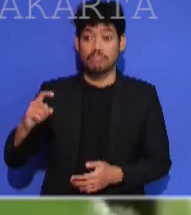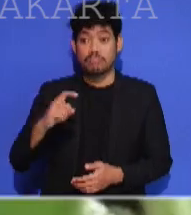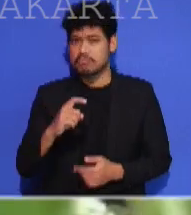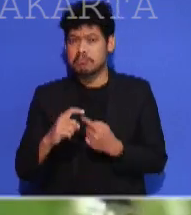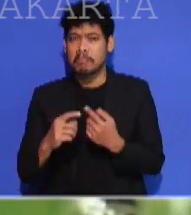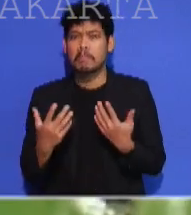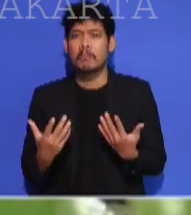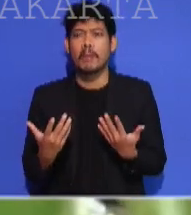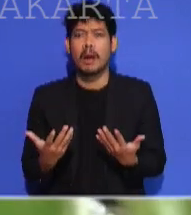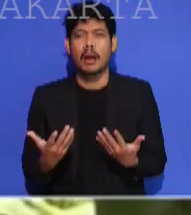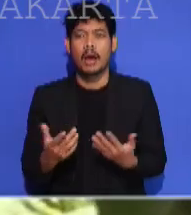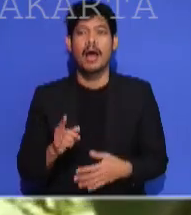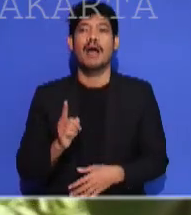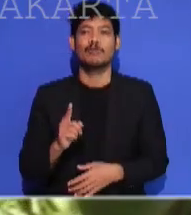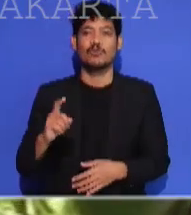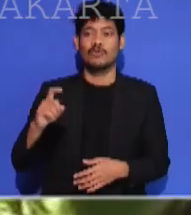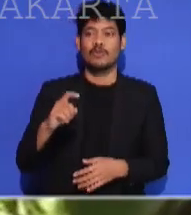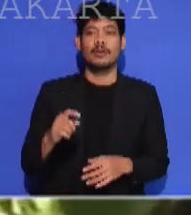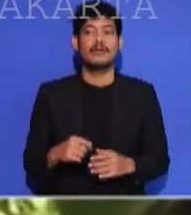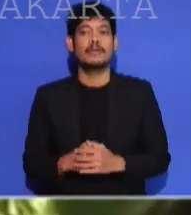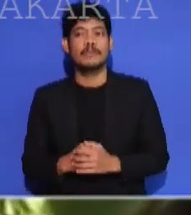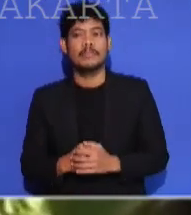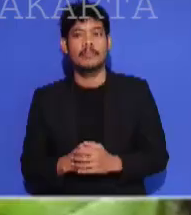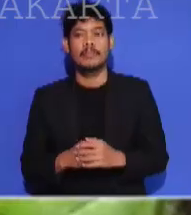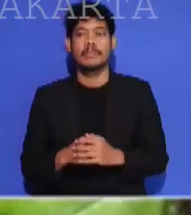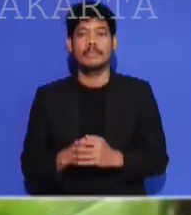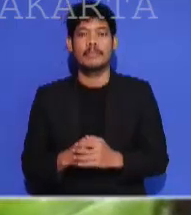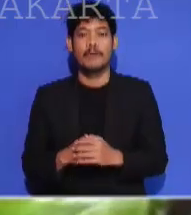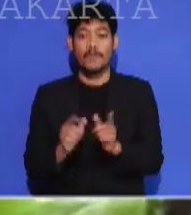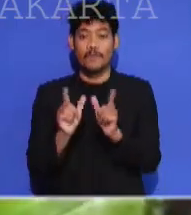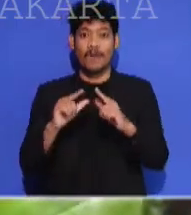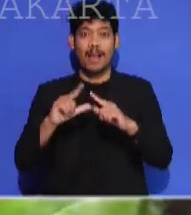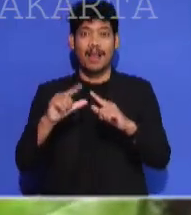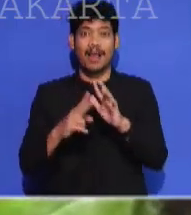inggih menika walang. Mekaten palaporanipun Widi lan Arif Budairi.